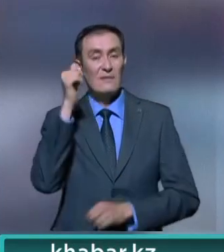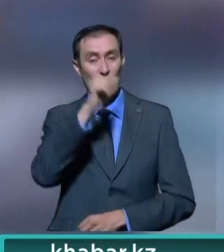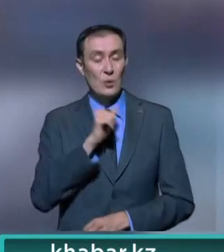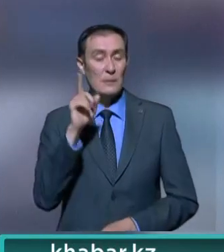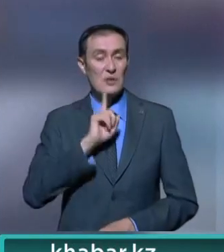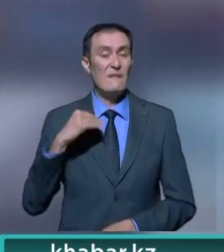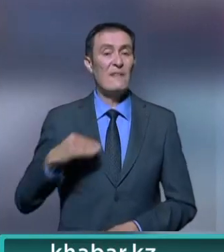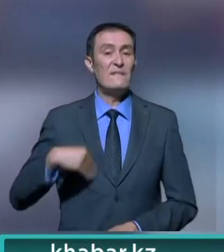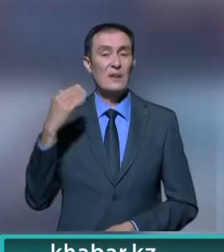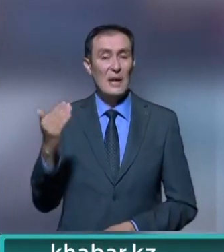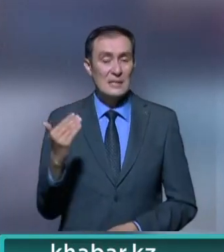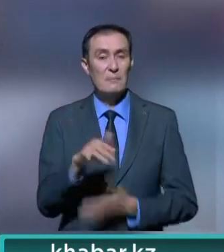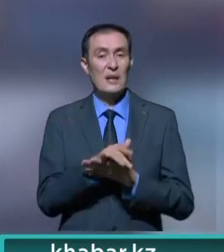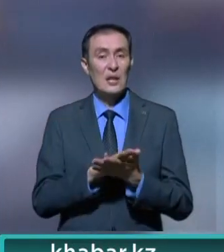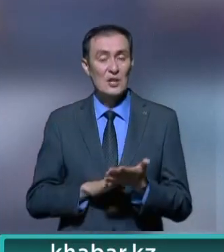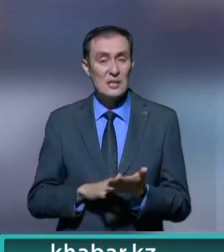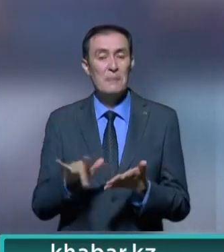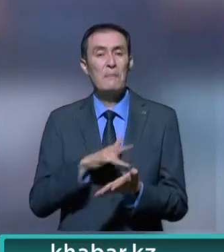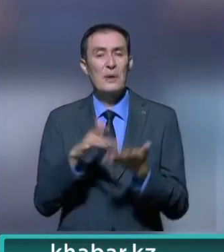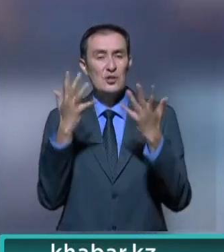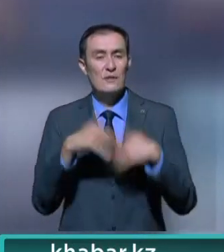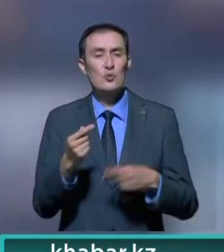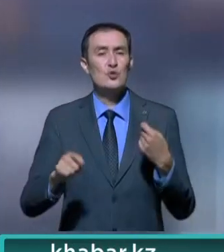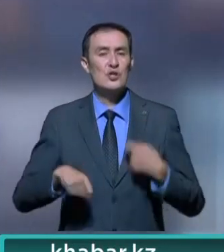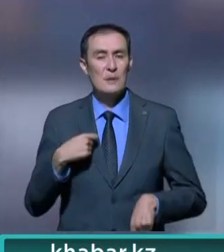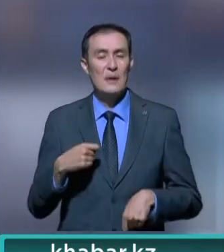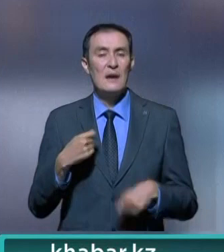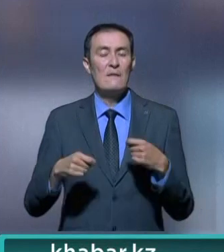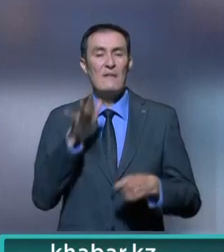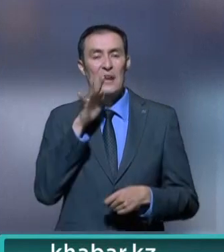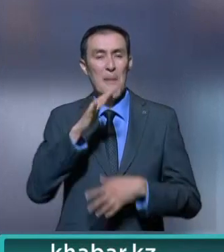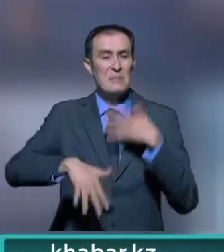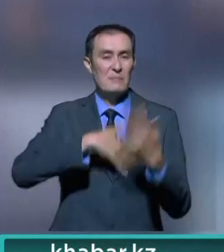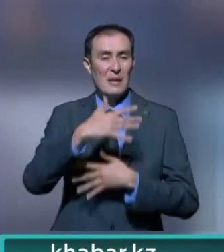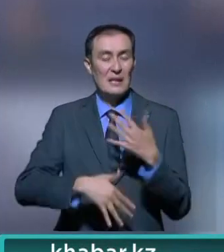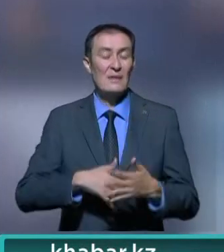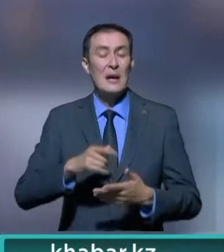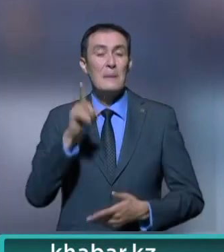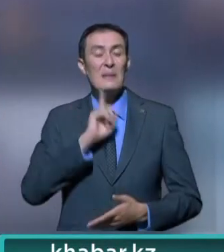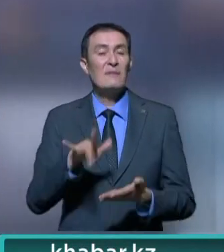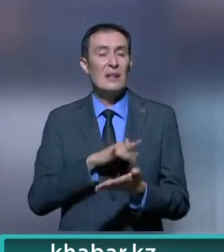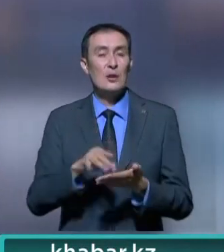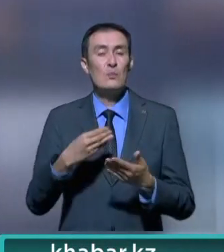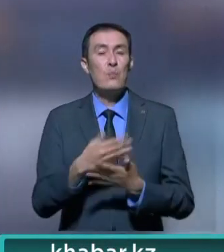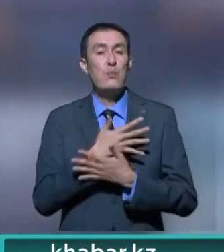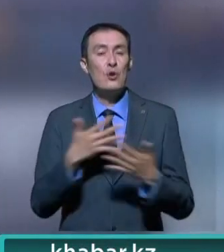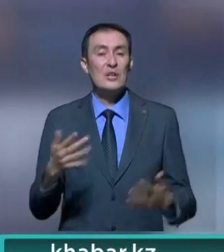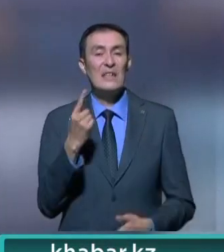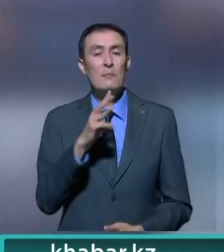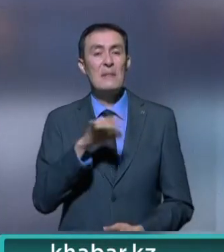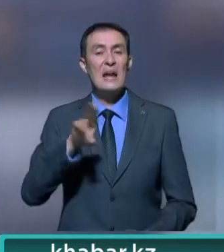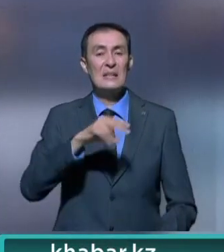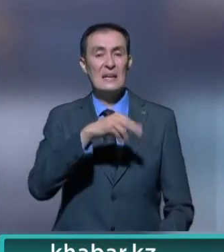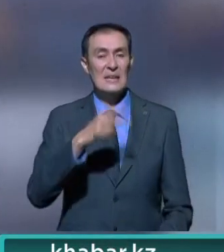Меж тем, во Франции продолжают подсчитывать ущерб, нанесенный бизнесу во время беспорядков. Предварительная уже сумма превысила